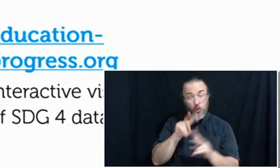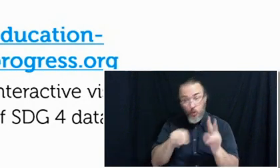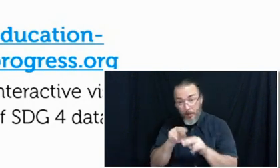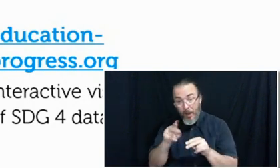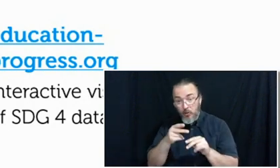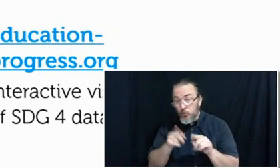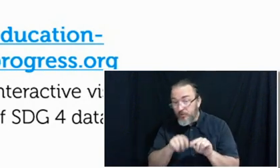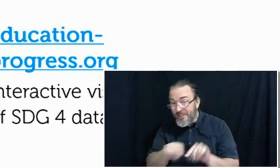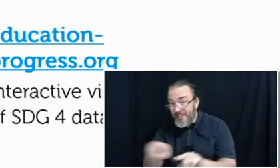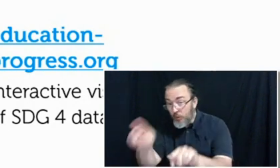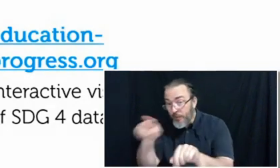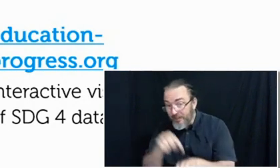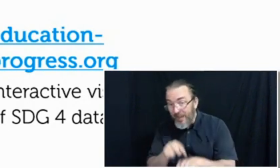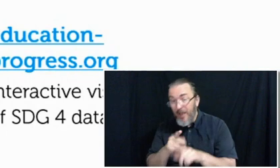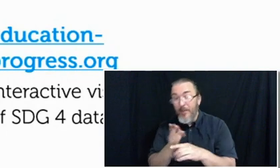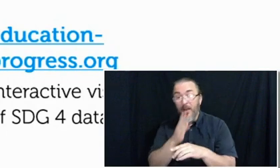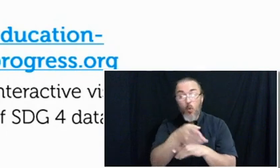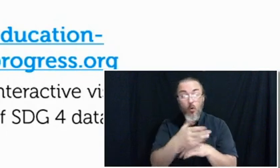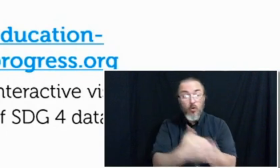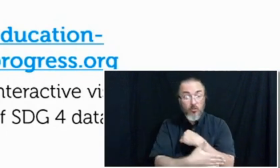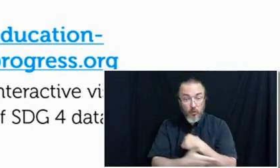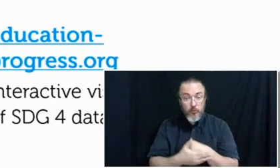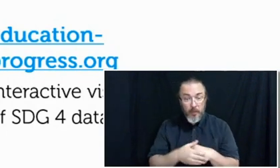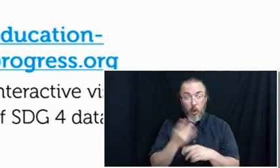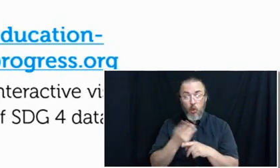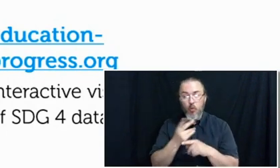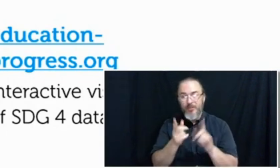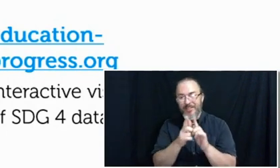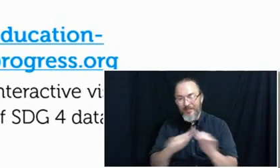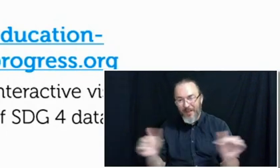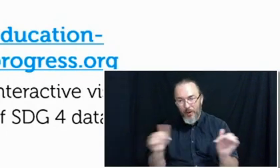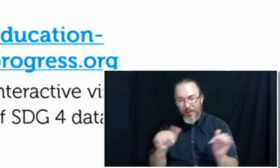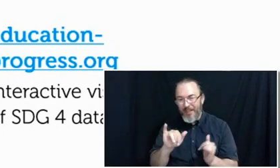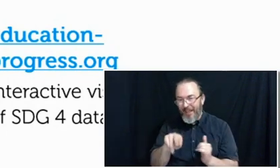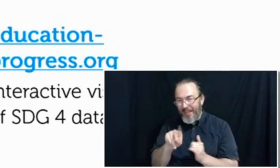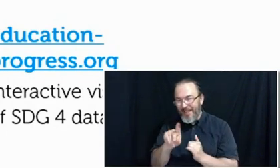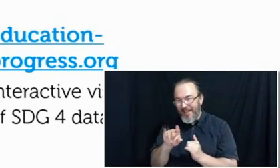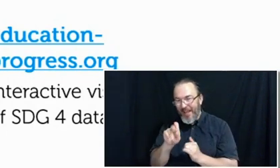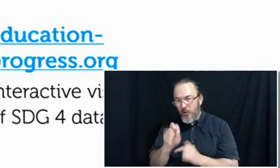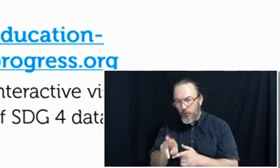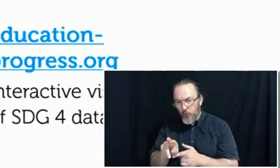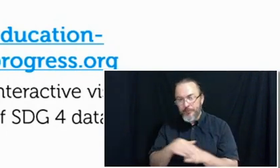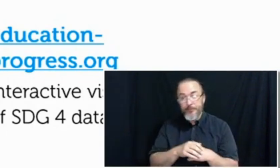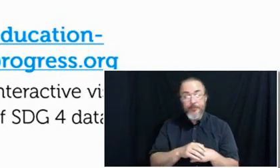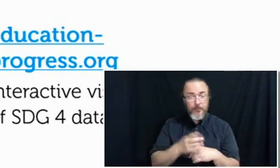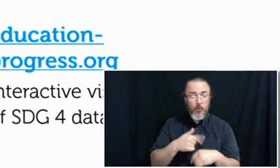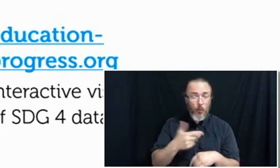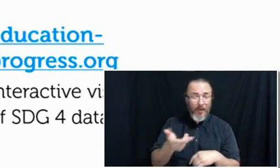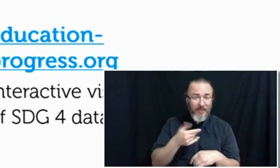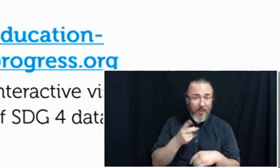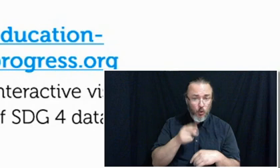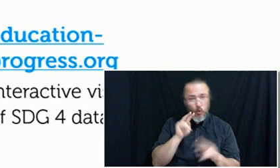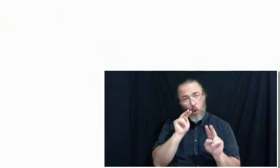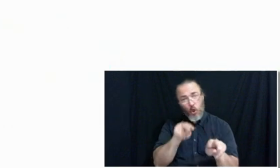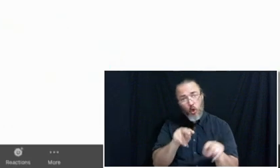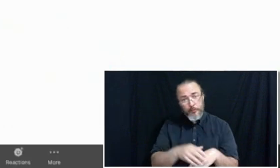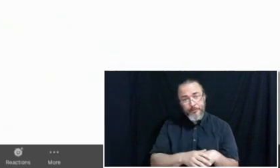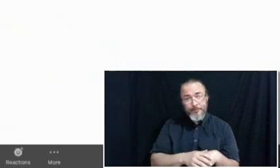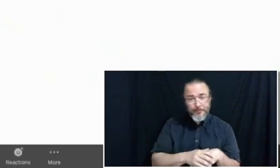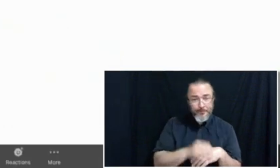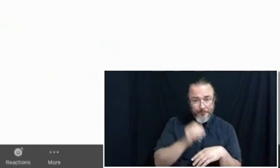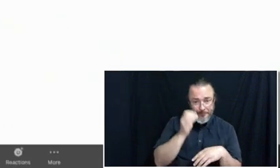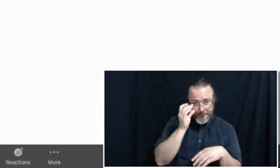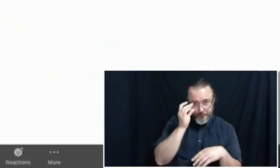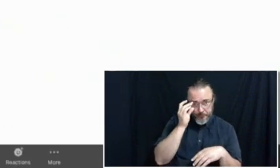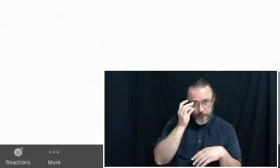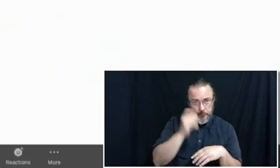du temps et les schémas dans différents pays concernant les indicateurs sur l'objectif développement durable 4, ce qui offre des informations riches en